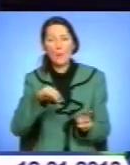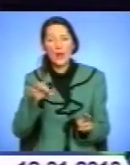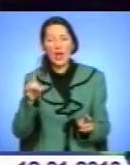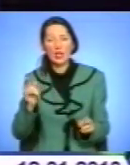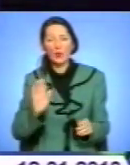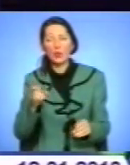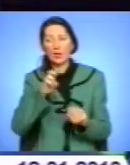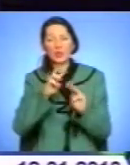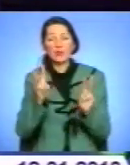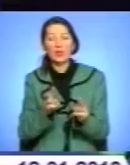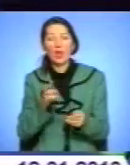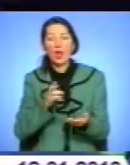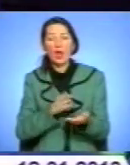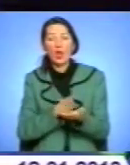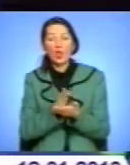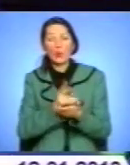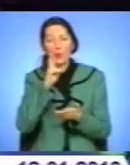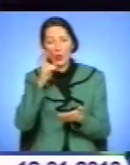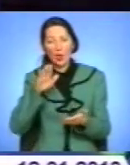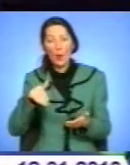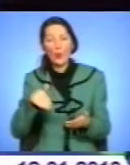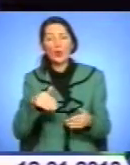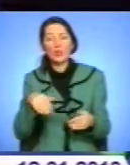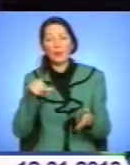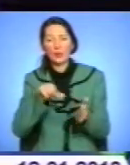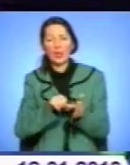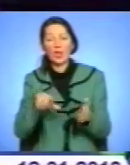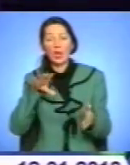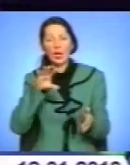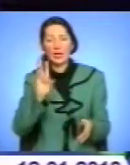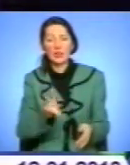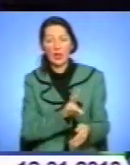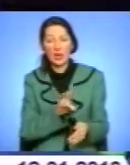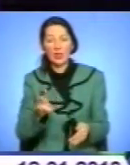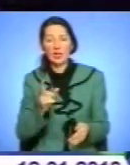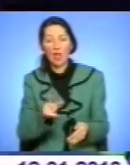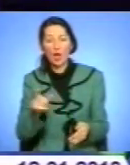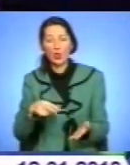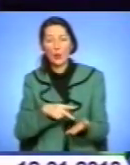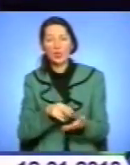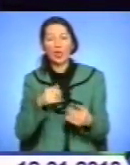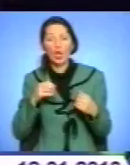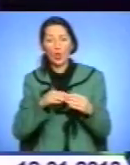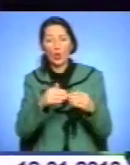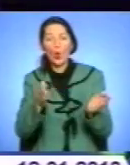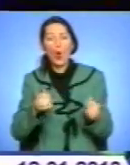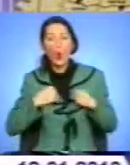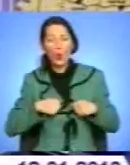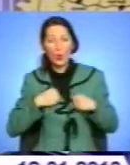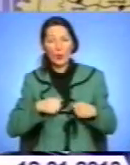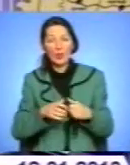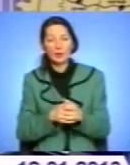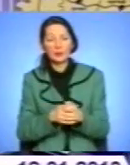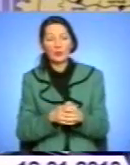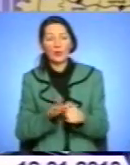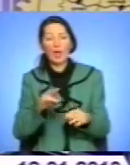якої процесійною ходою представники духовенства та парафіяни прийшли до купелі. Далі телефоном Ірина Терлюк.